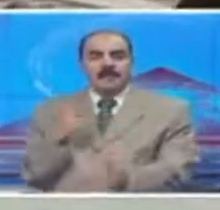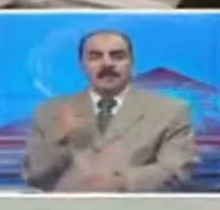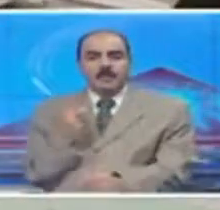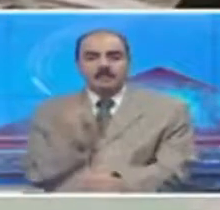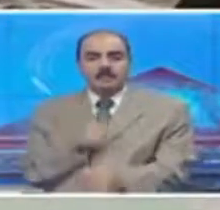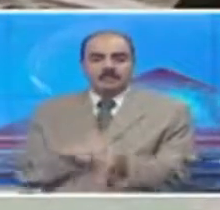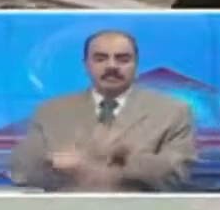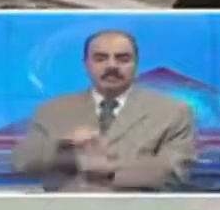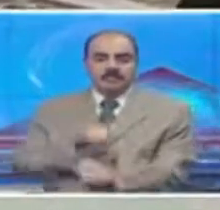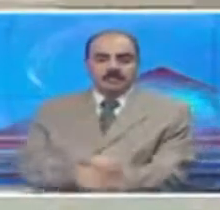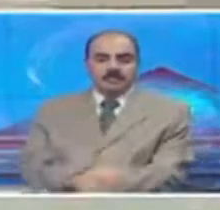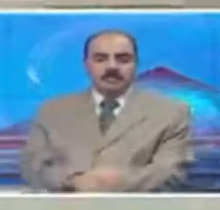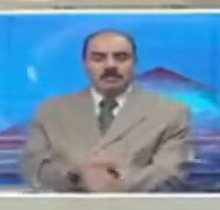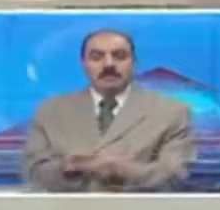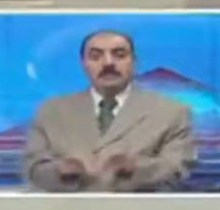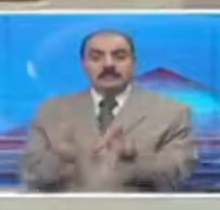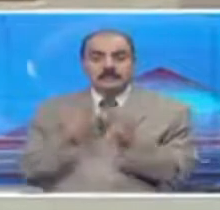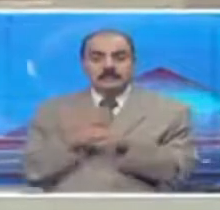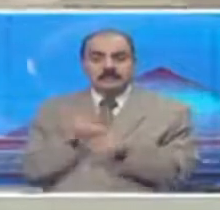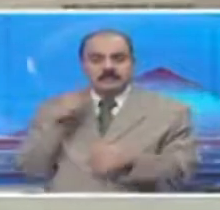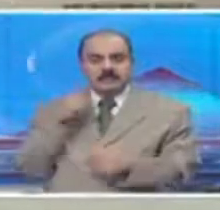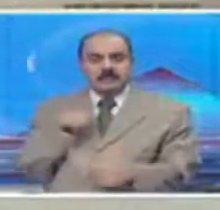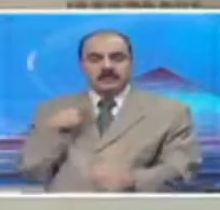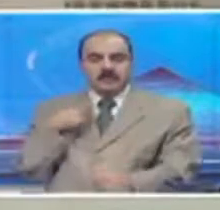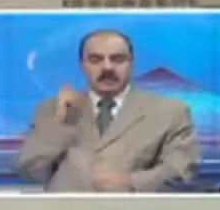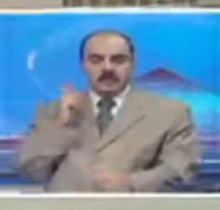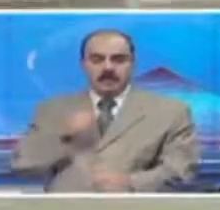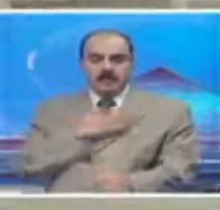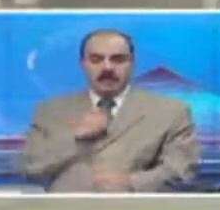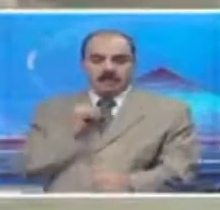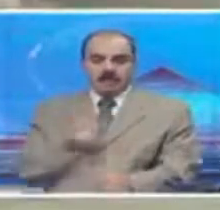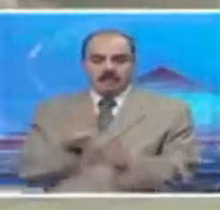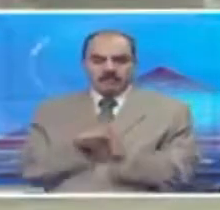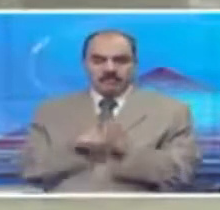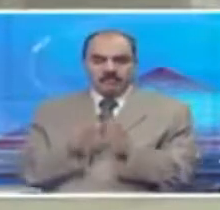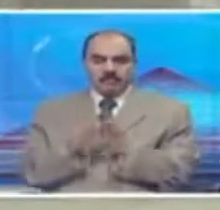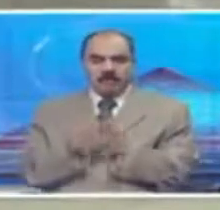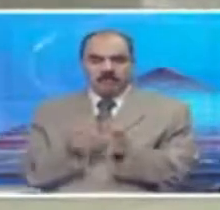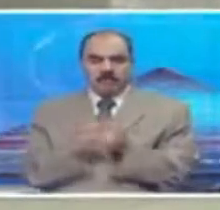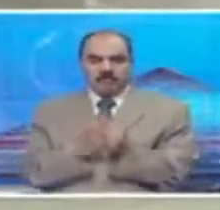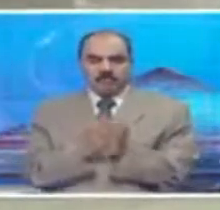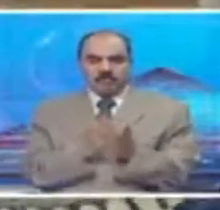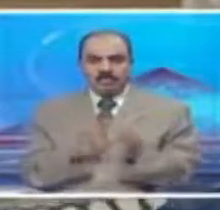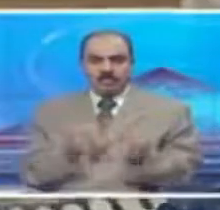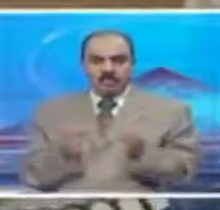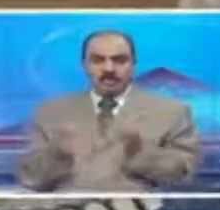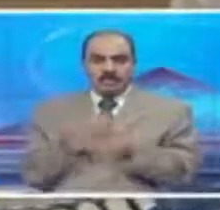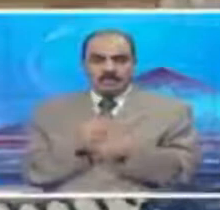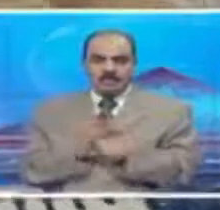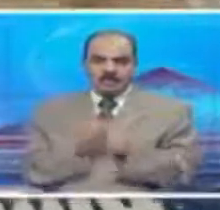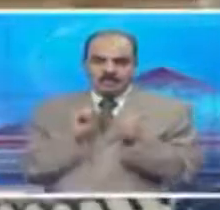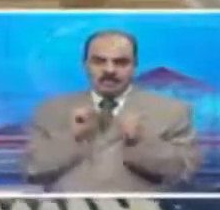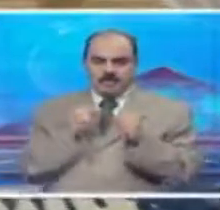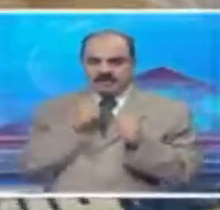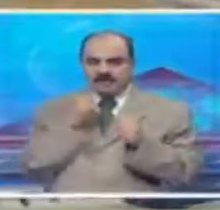52، نسخة استثنائية تجيء بقرار جريء من الدولة لتنظيم فعاليات المعرض في ظل تداعيات أزمة